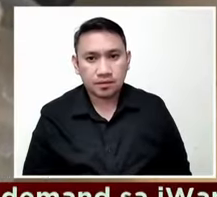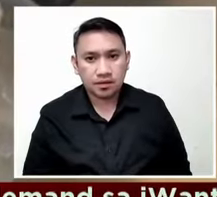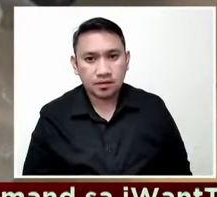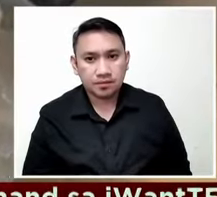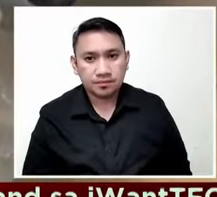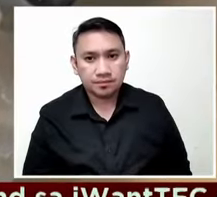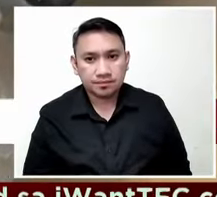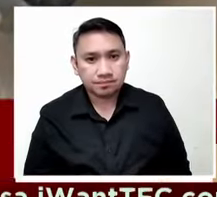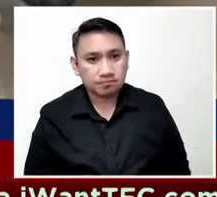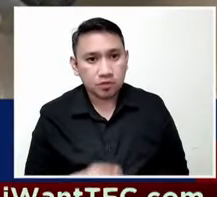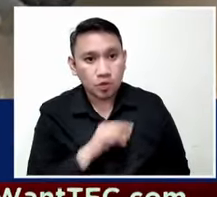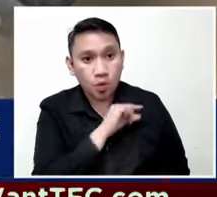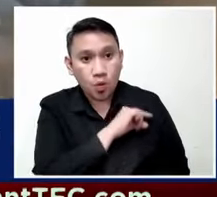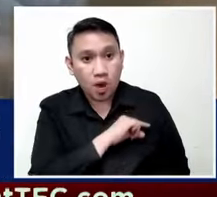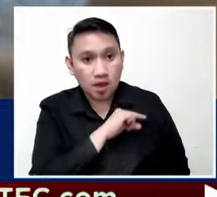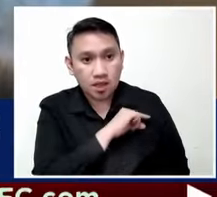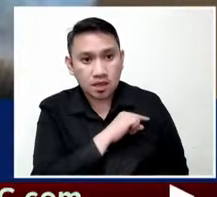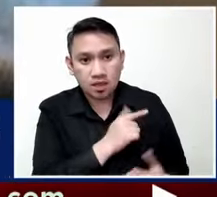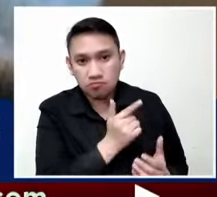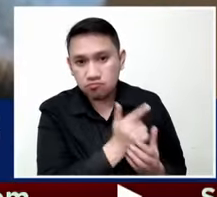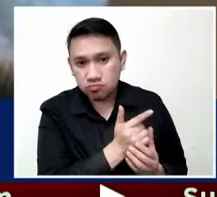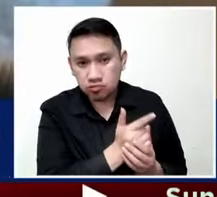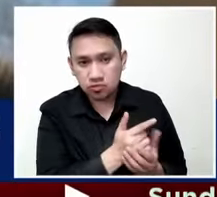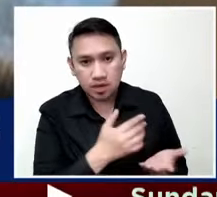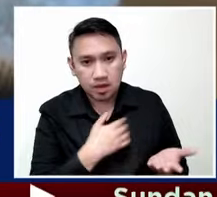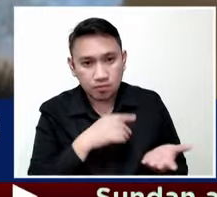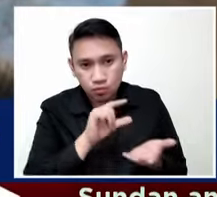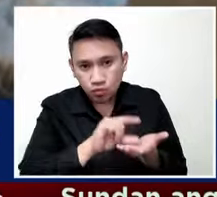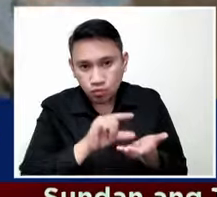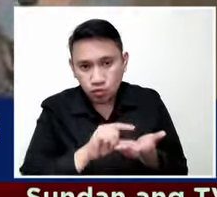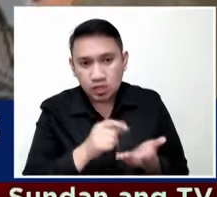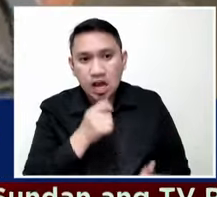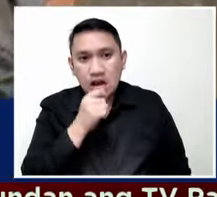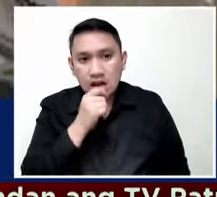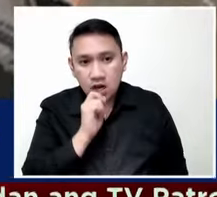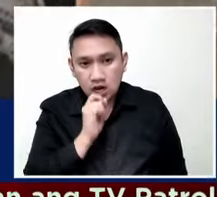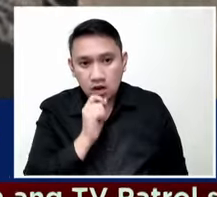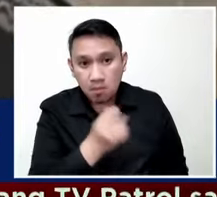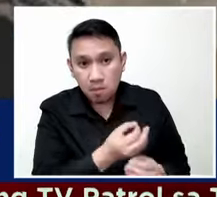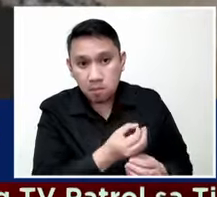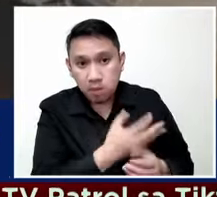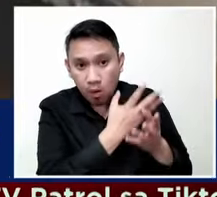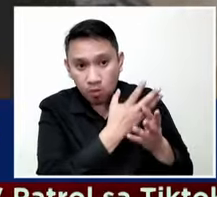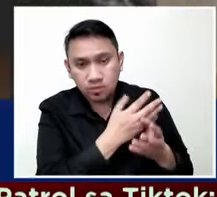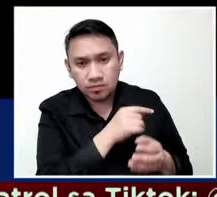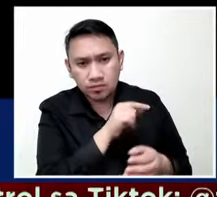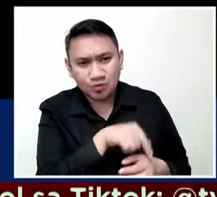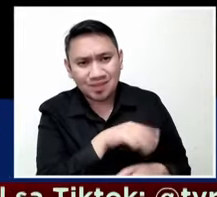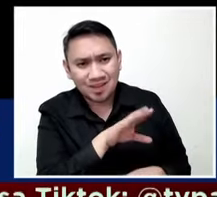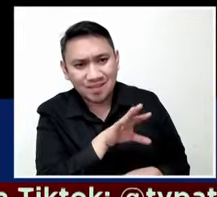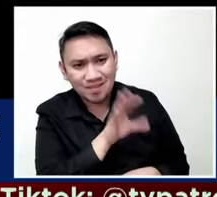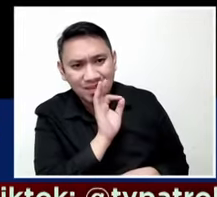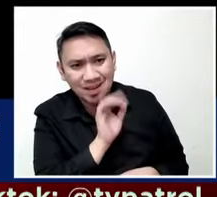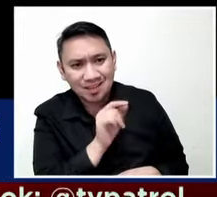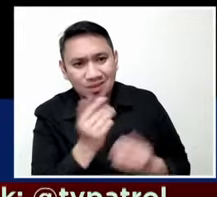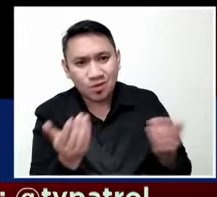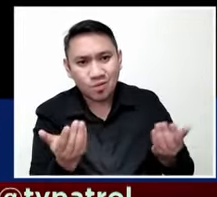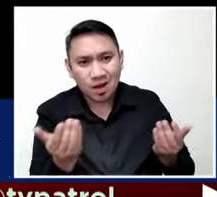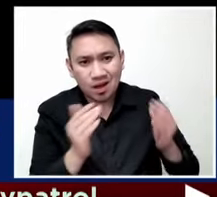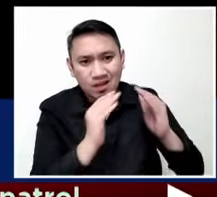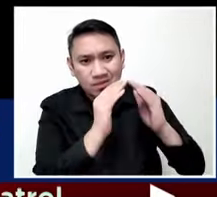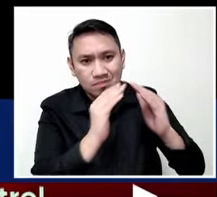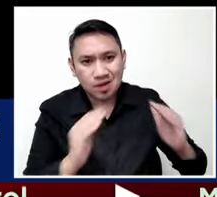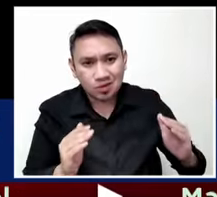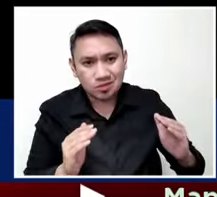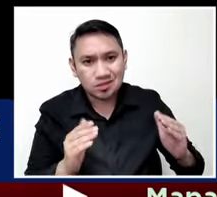Matataas na kalibre ng mga baril, mga bala at granada. Ilan yan sa mga nasabat ng pulisya sa operasyon sa isang bahay sa isang subdivision